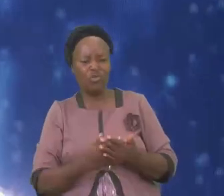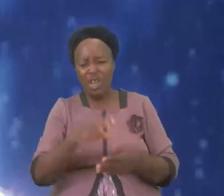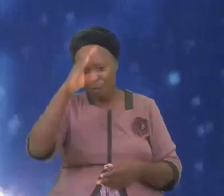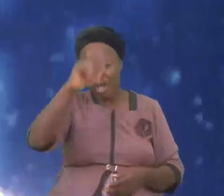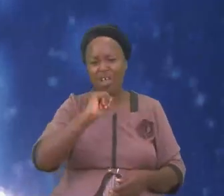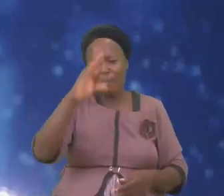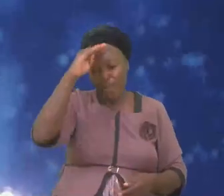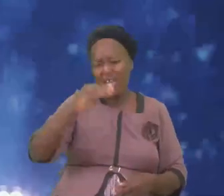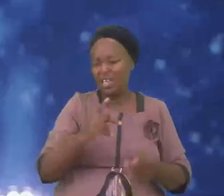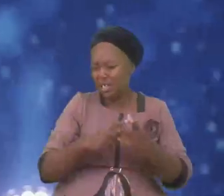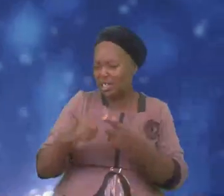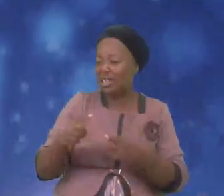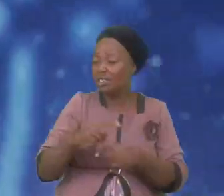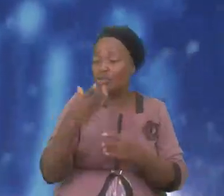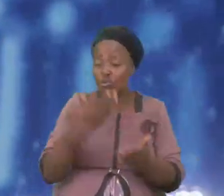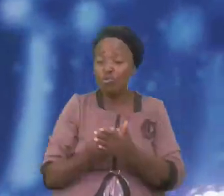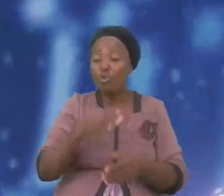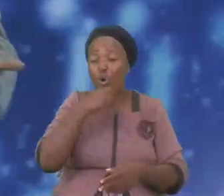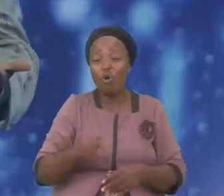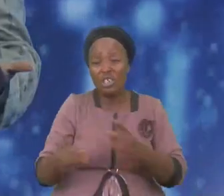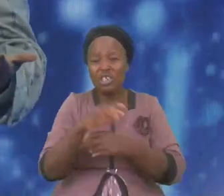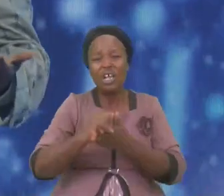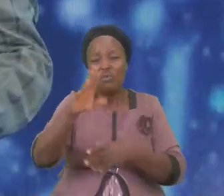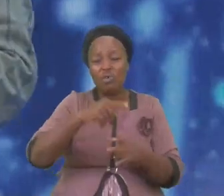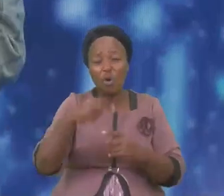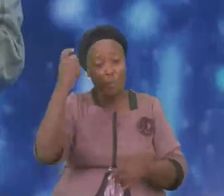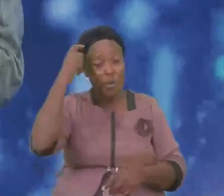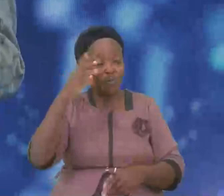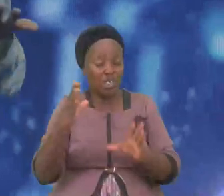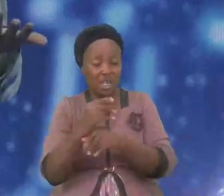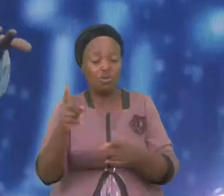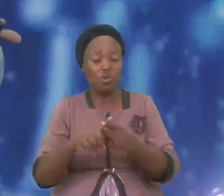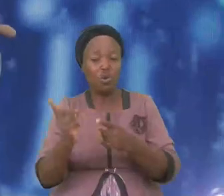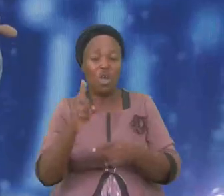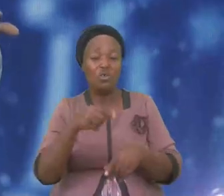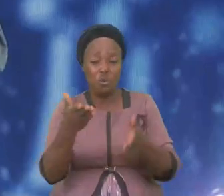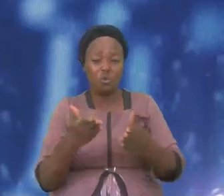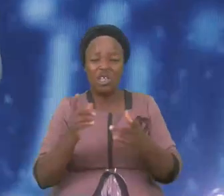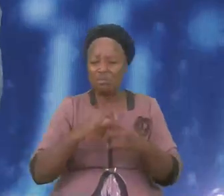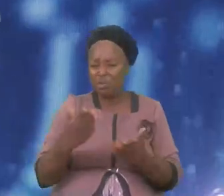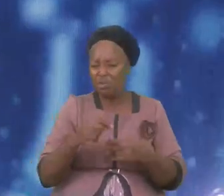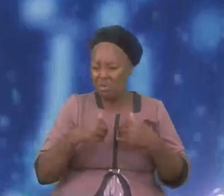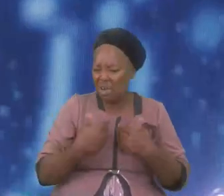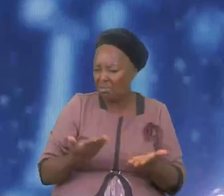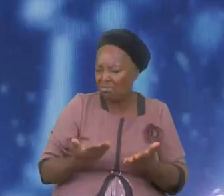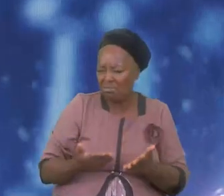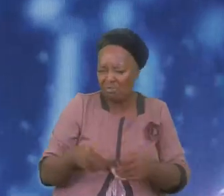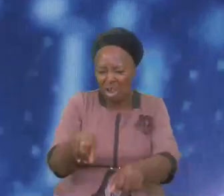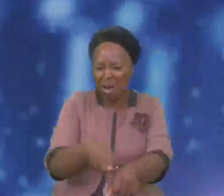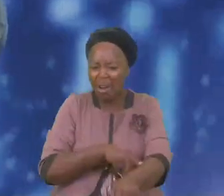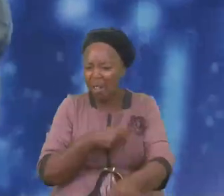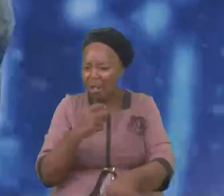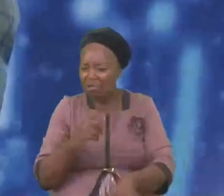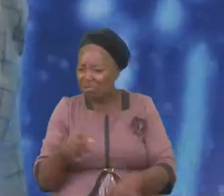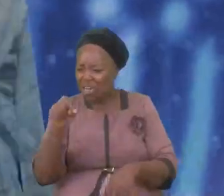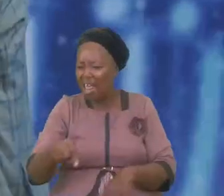vieux jours. Où le cerveau vous amène là où vous devez aller. Que vous avez les pieds longs ou les